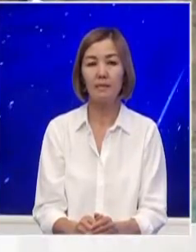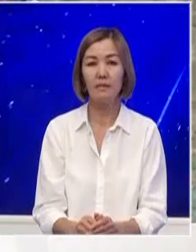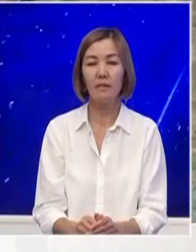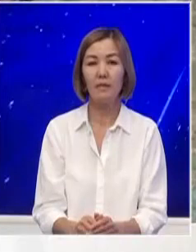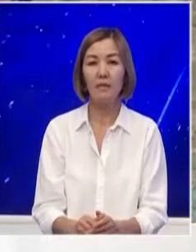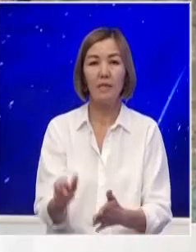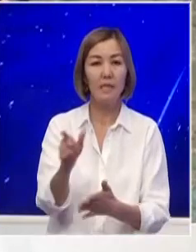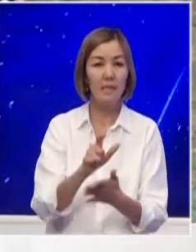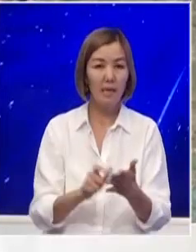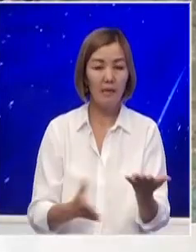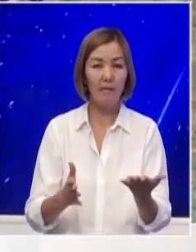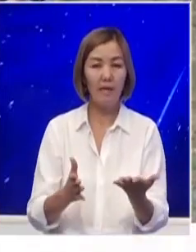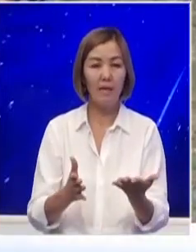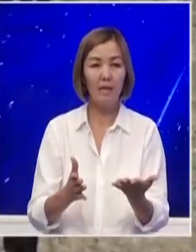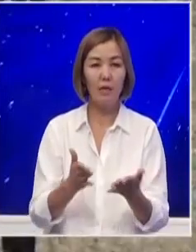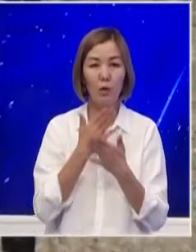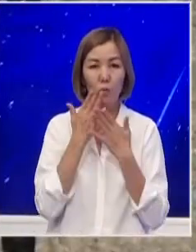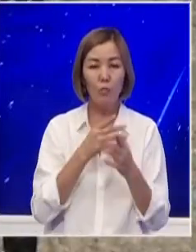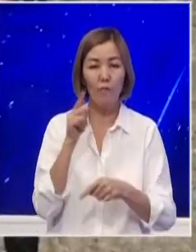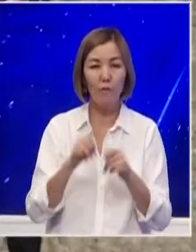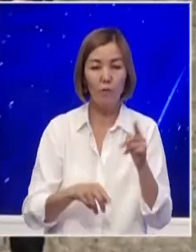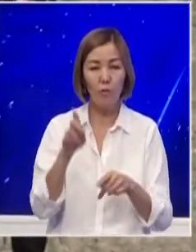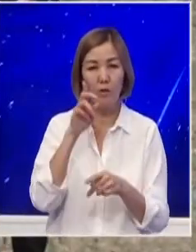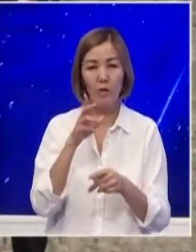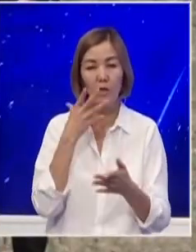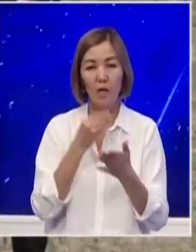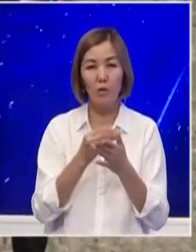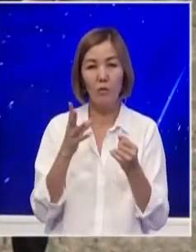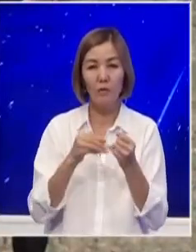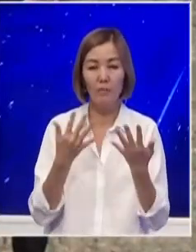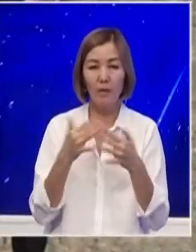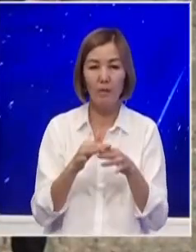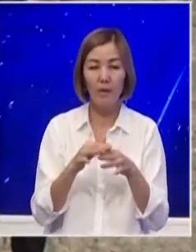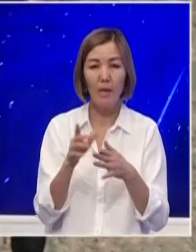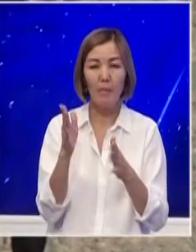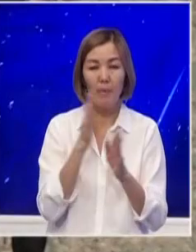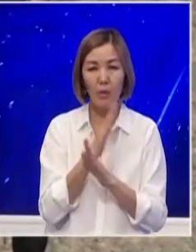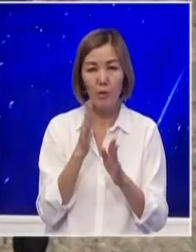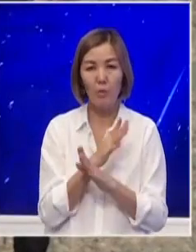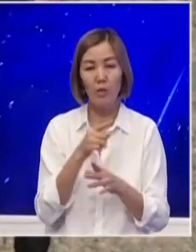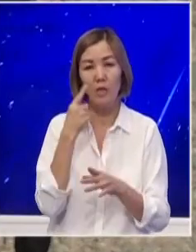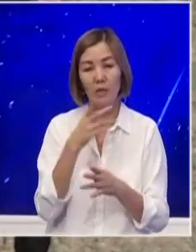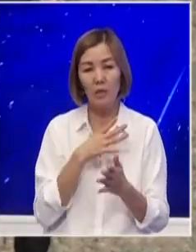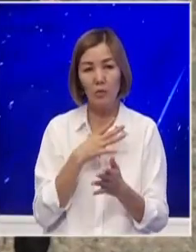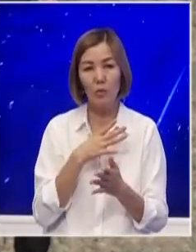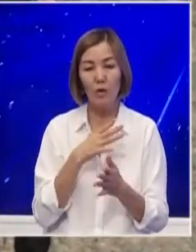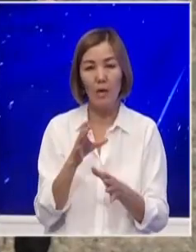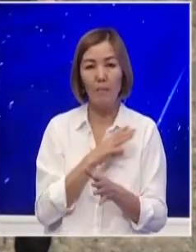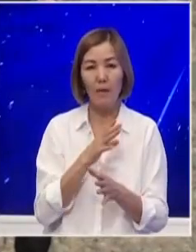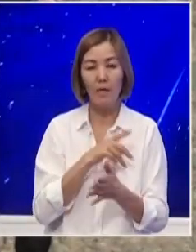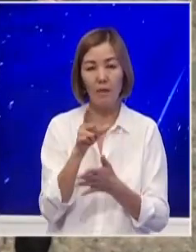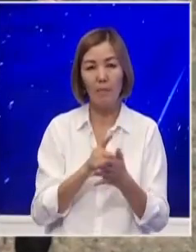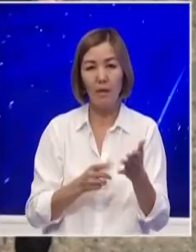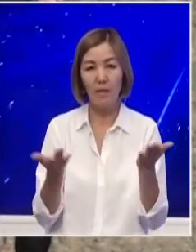Его стихотворение воспевает любовь к родине, родной земле, казахскому языку и природе. Жамао Бухарбай оставил богатое